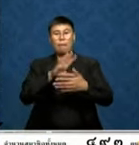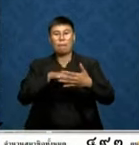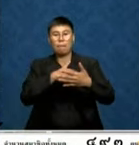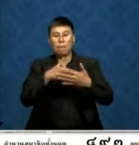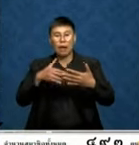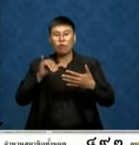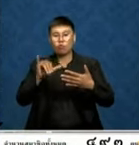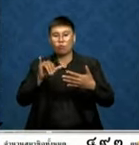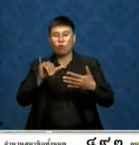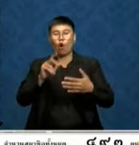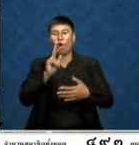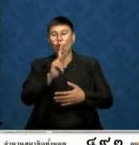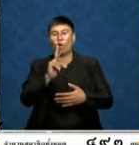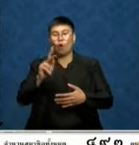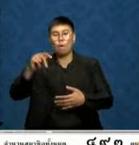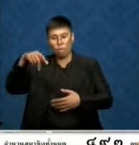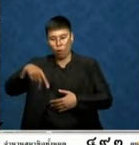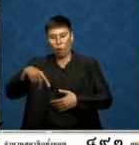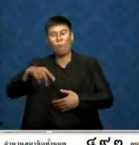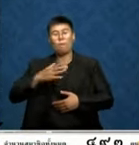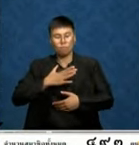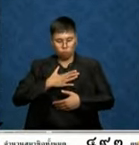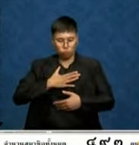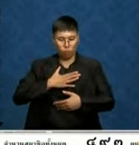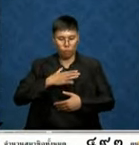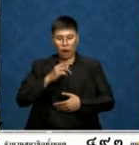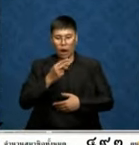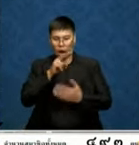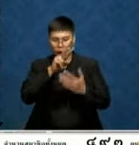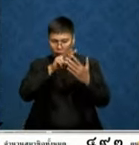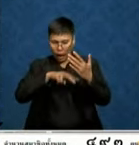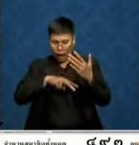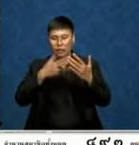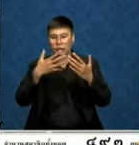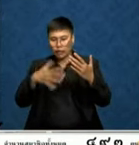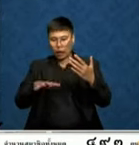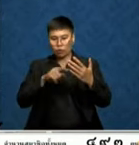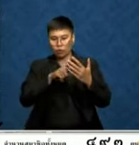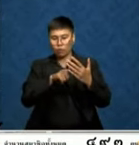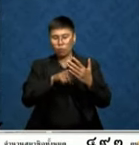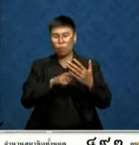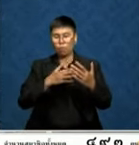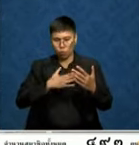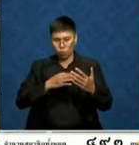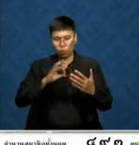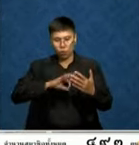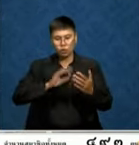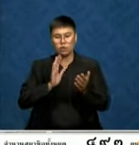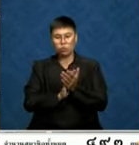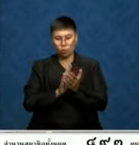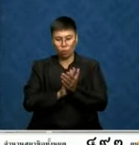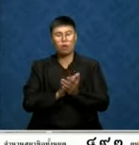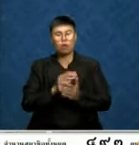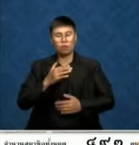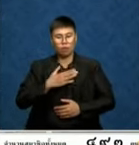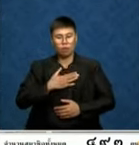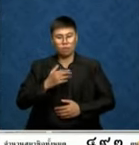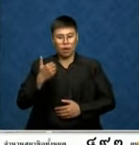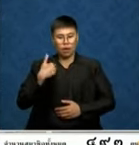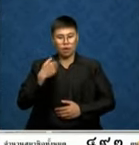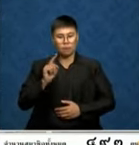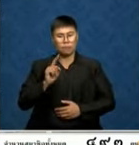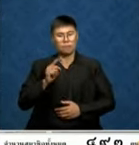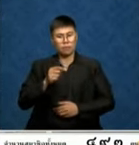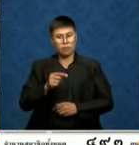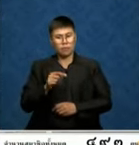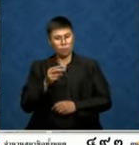พ.ผมได้อ่านรายงานฉบับนี้ก็ต้องขอชื่นชมนะครับ ในความครบถ้วนและก็มีมุมมองมียุทธ